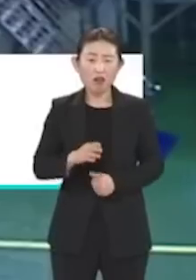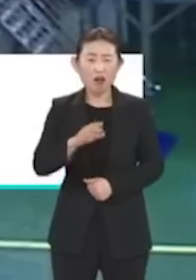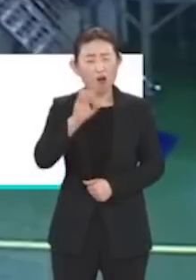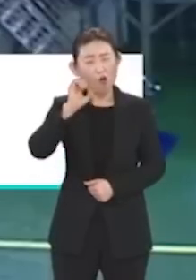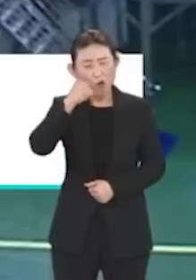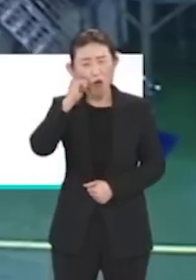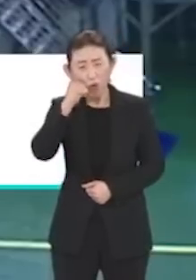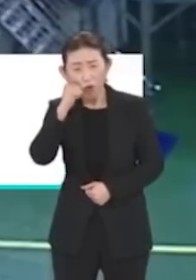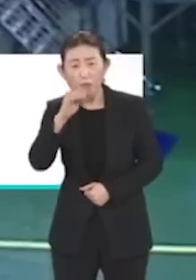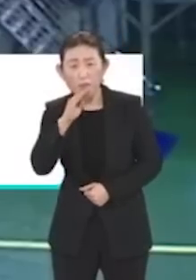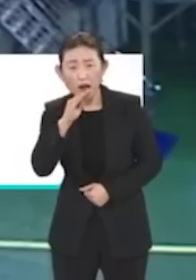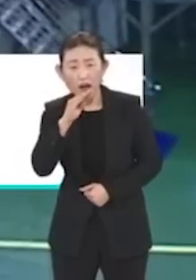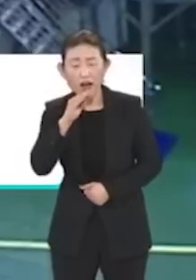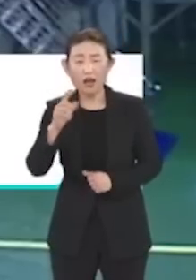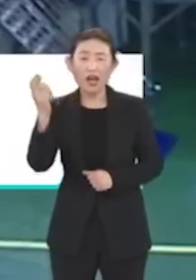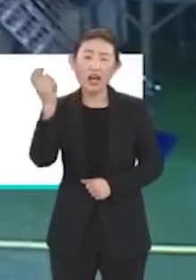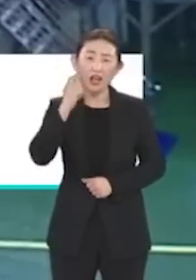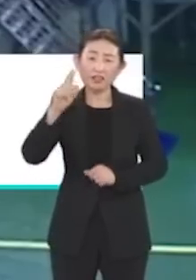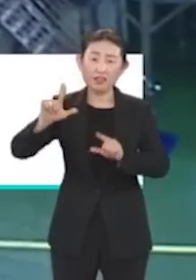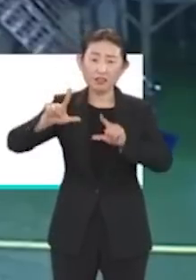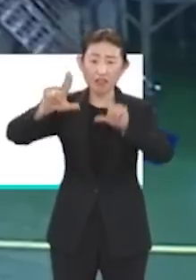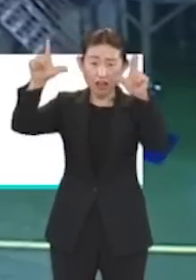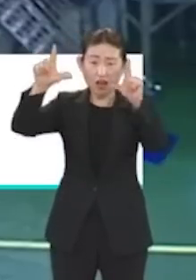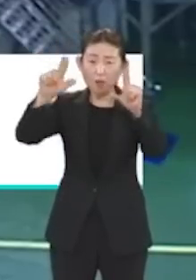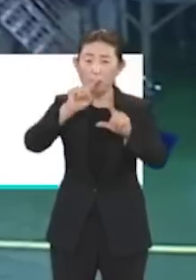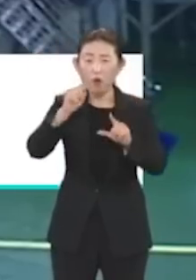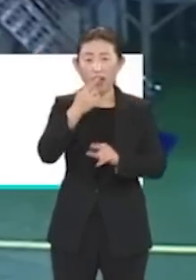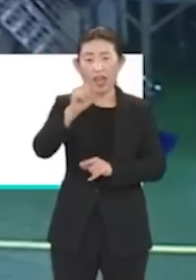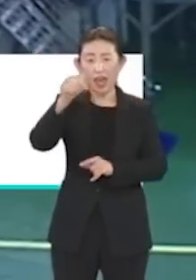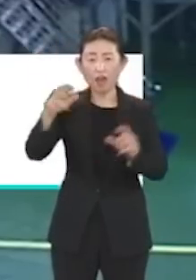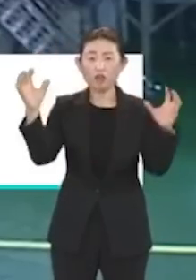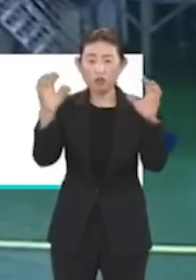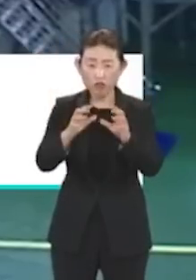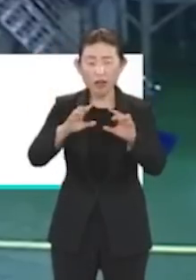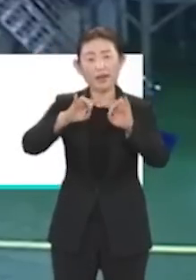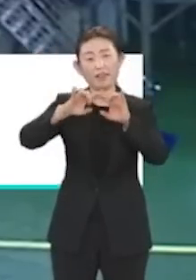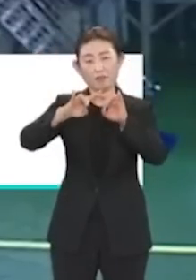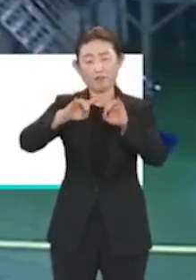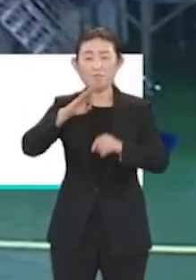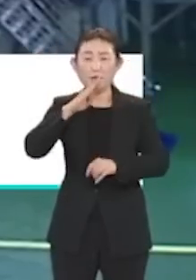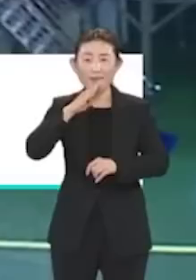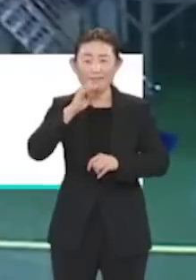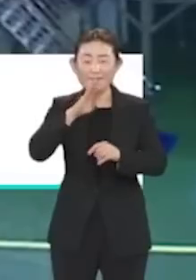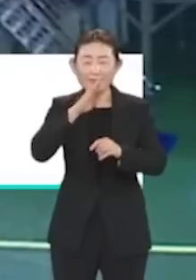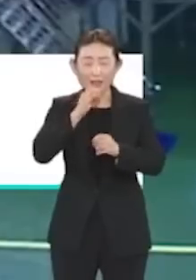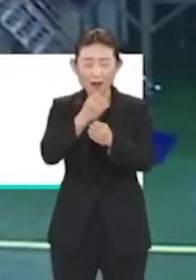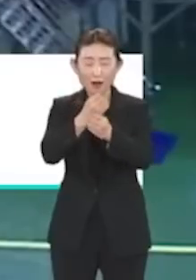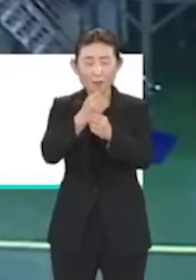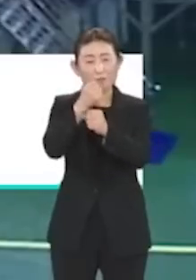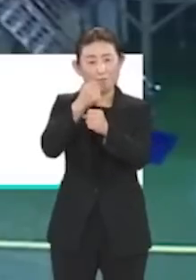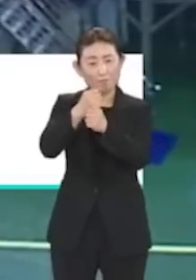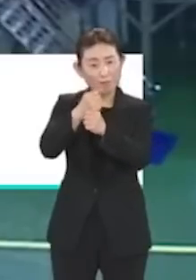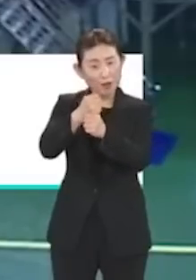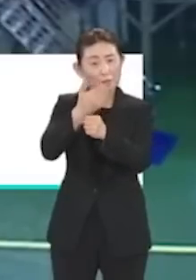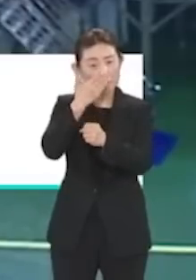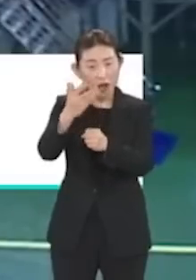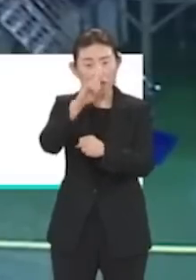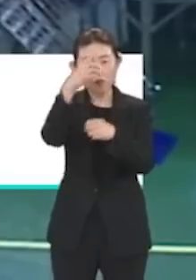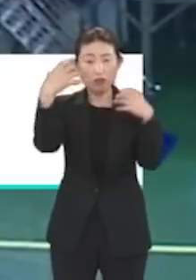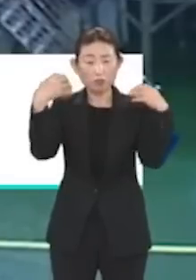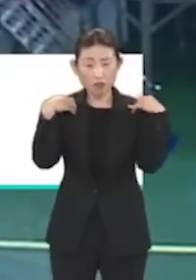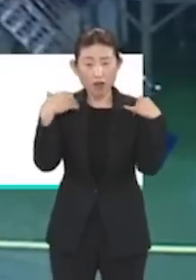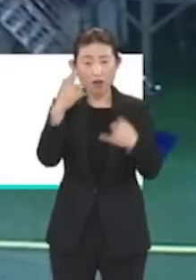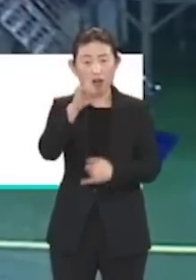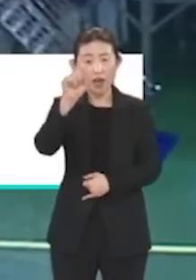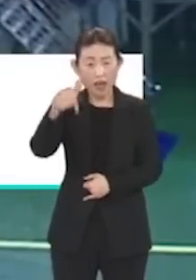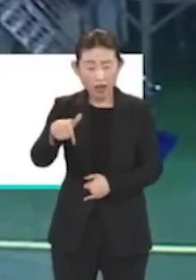실현 불가능으로 여겨졌던 인공태양 즉 핵융합 에너지발전이 점차 현실이 되고 있습니다 정부가 핵융합발전을